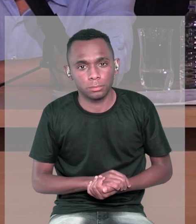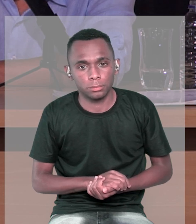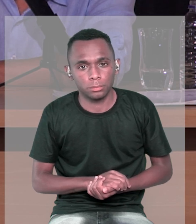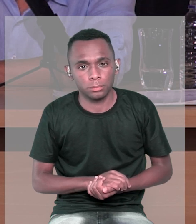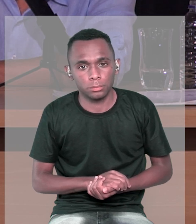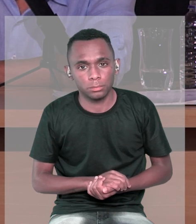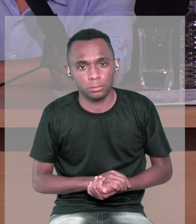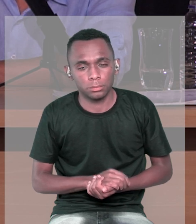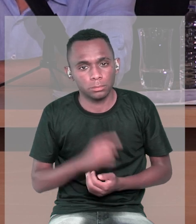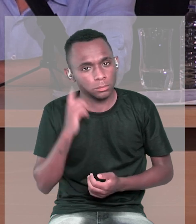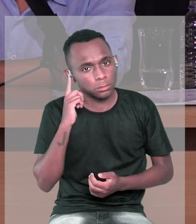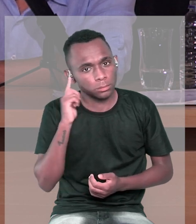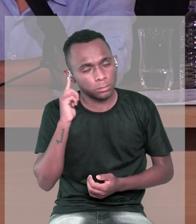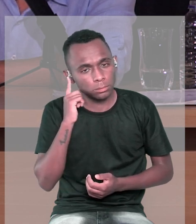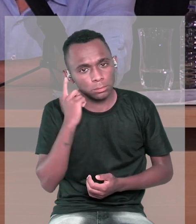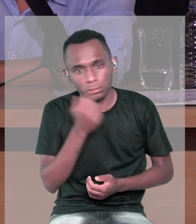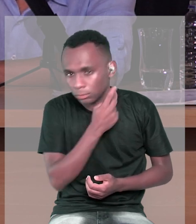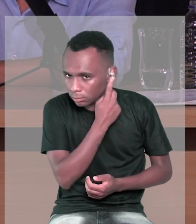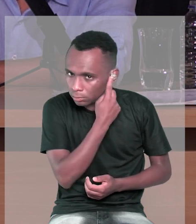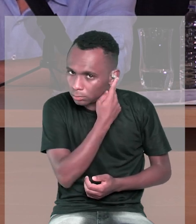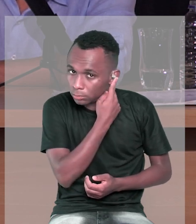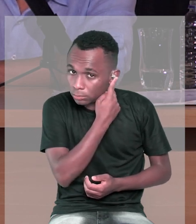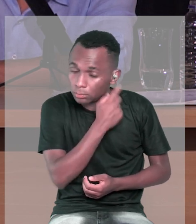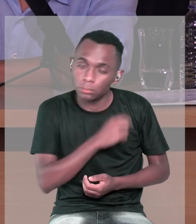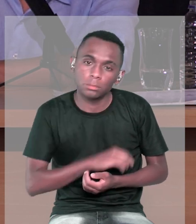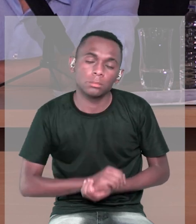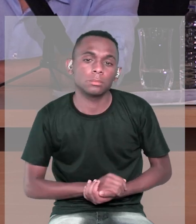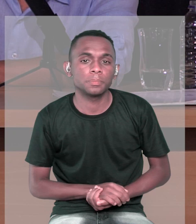l'extérieur, c'est-à-dire les